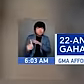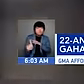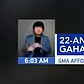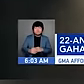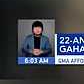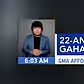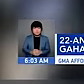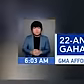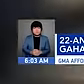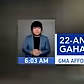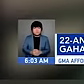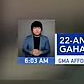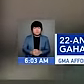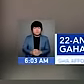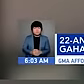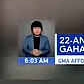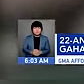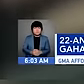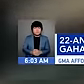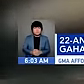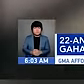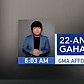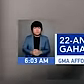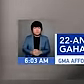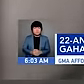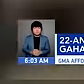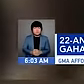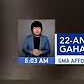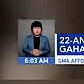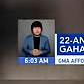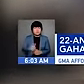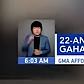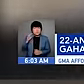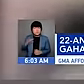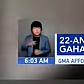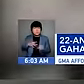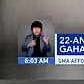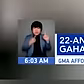Ano? Kinasa ka? Muntik ka! Muntikan daw, sir! Muntik na!